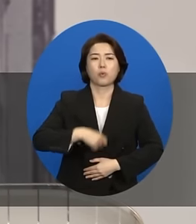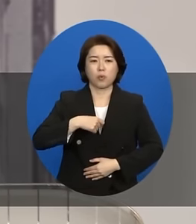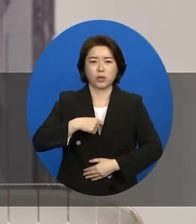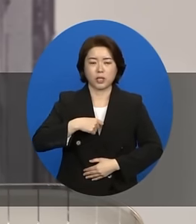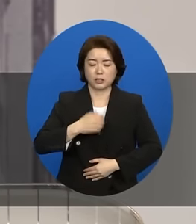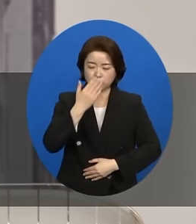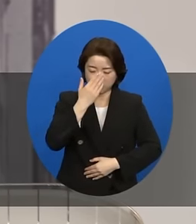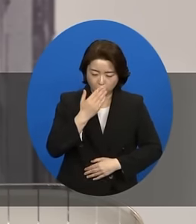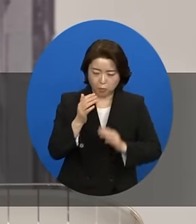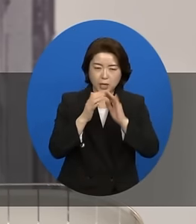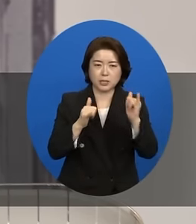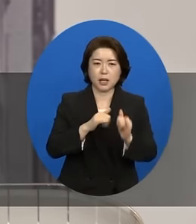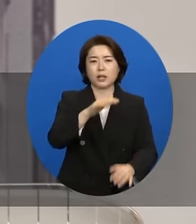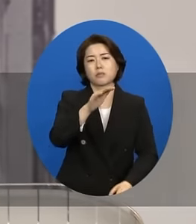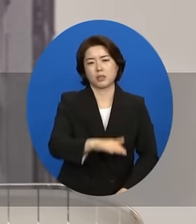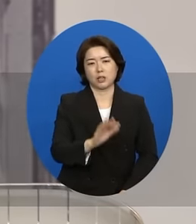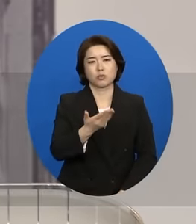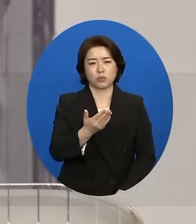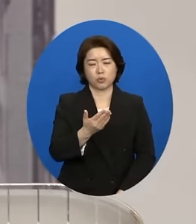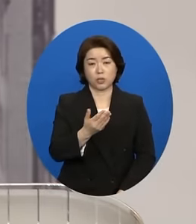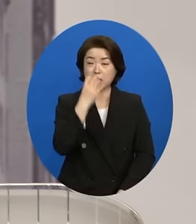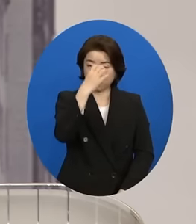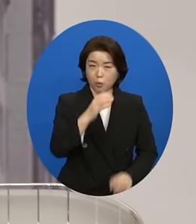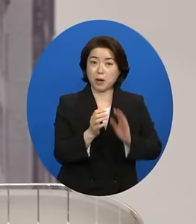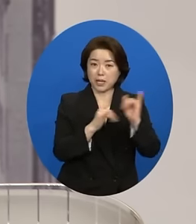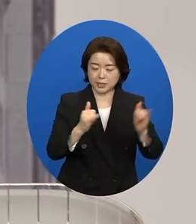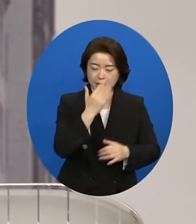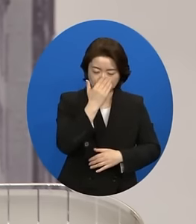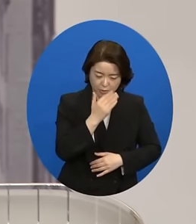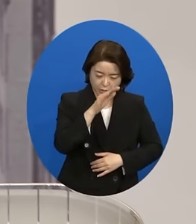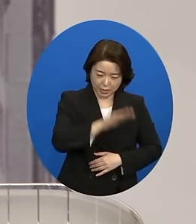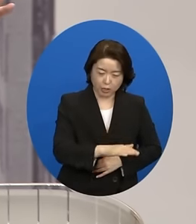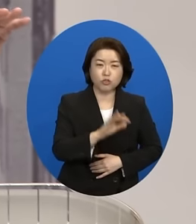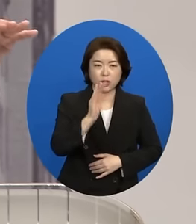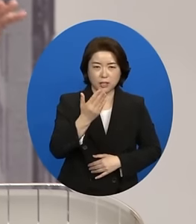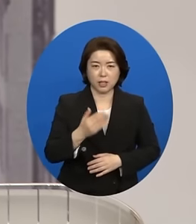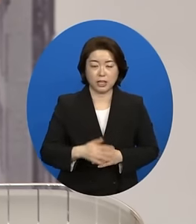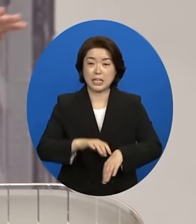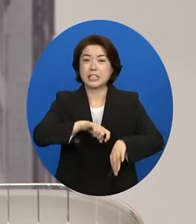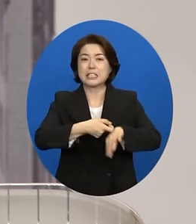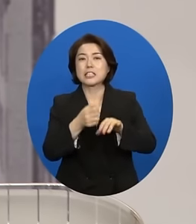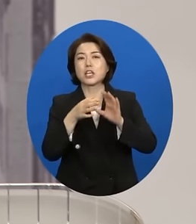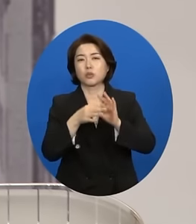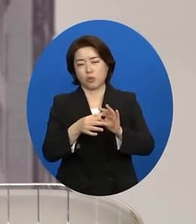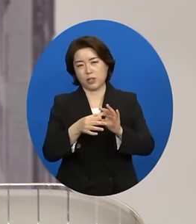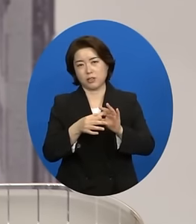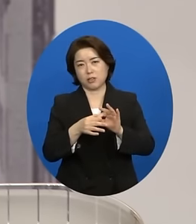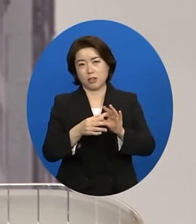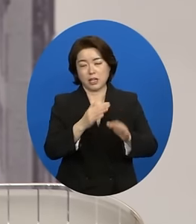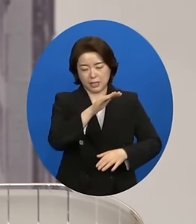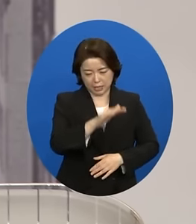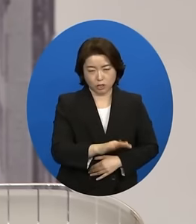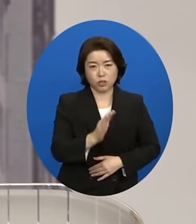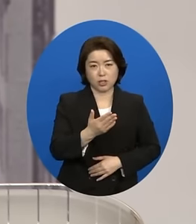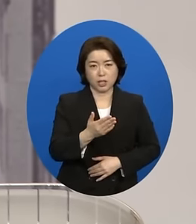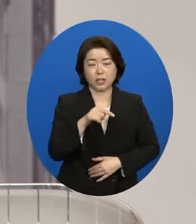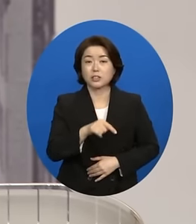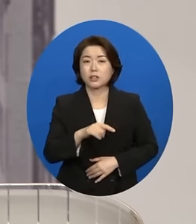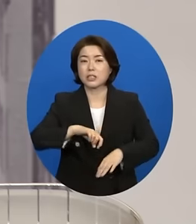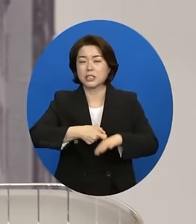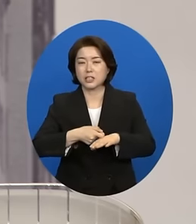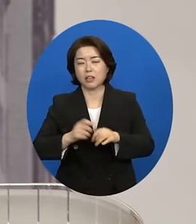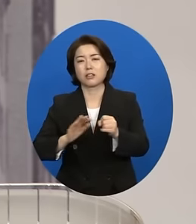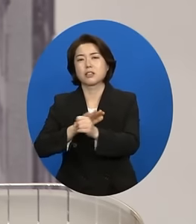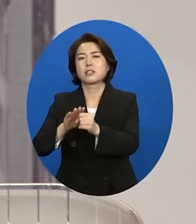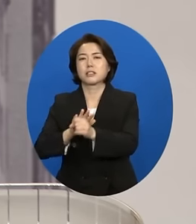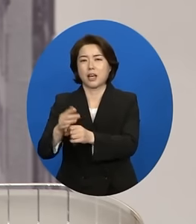낮추신다. 하나님은 징계하셔서 낮추시는 거예요. 그런데 그 징계는 바로 사랑한다는 증거입니다. 제가 교구 목회자로부터 한